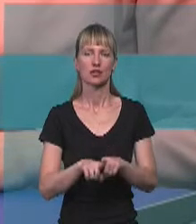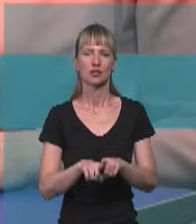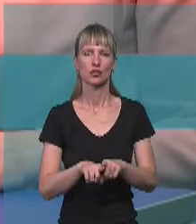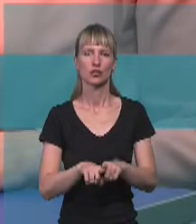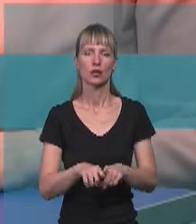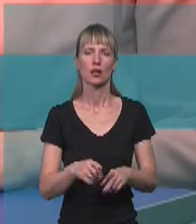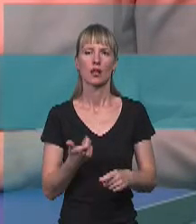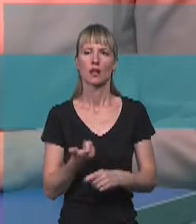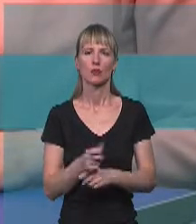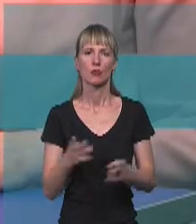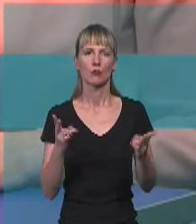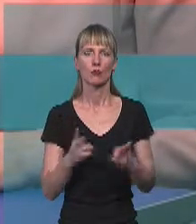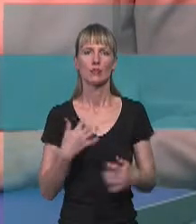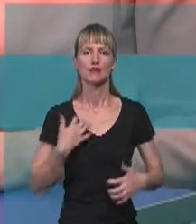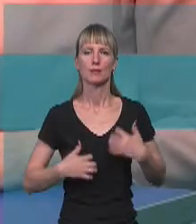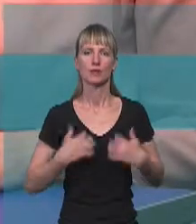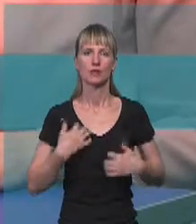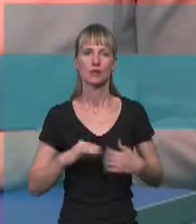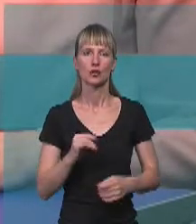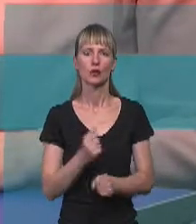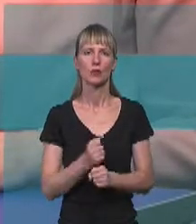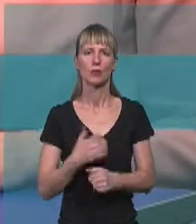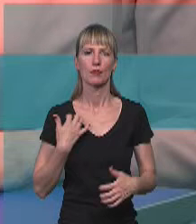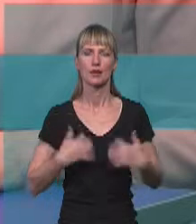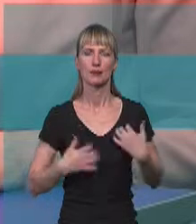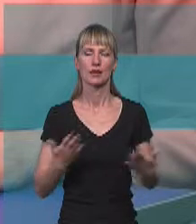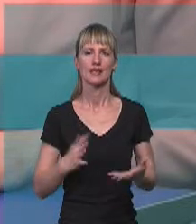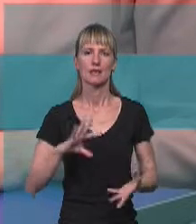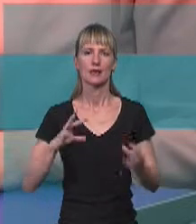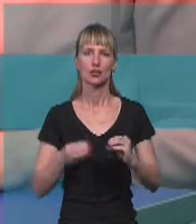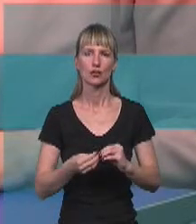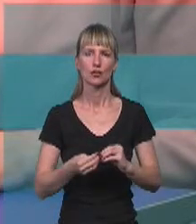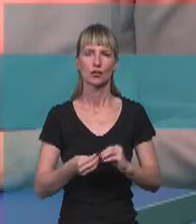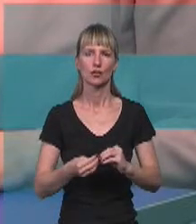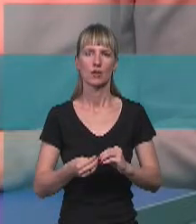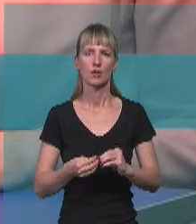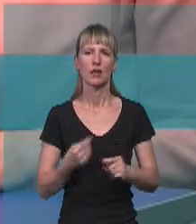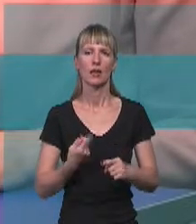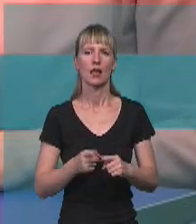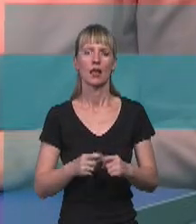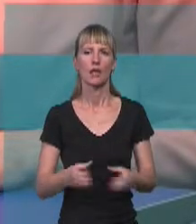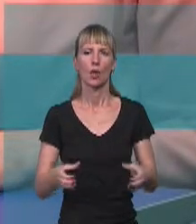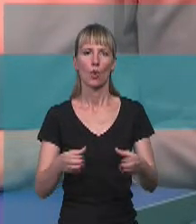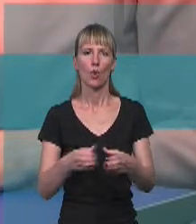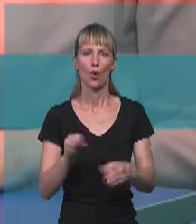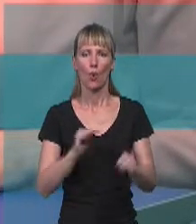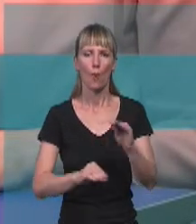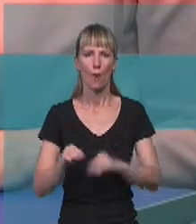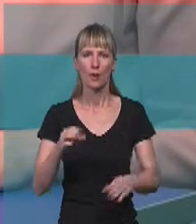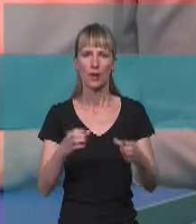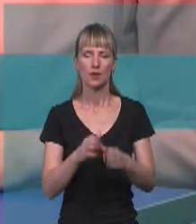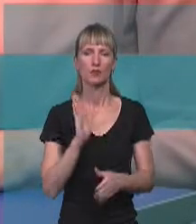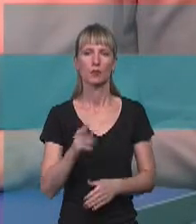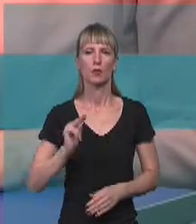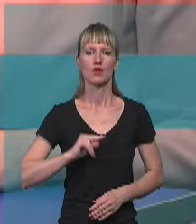дуже потрібно спішити і робити поспішні якісь висновки. Тому оцей комплекс, він і буде працювати